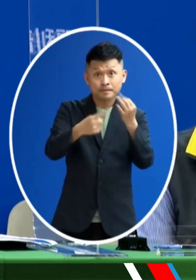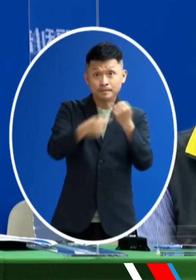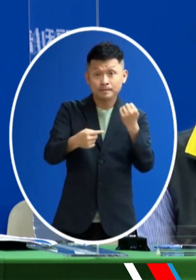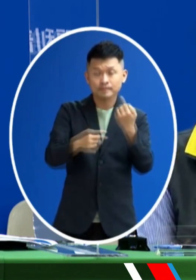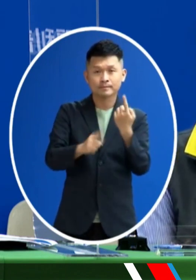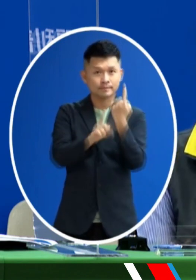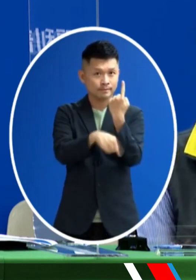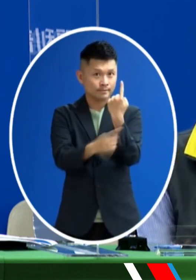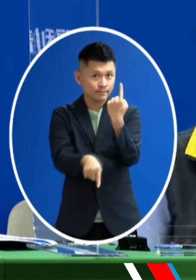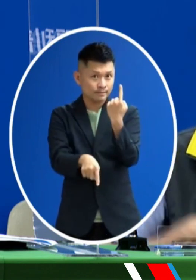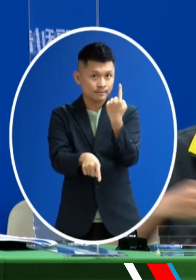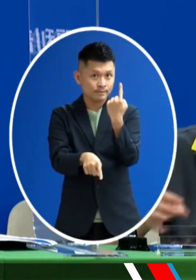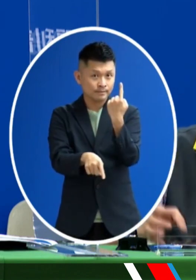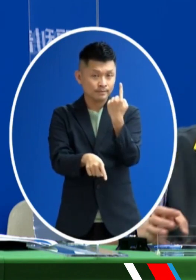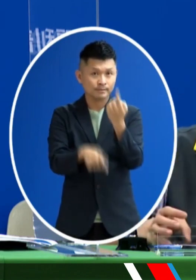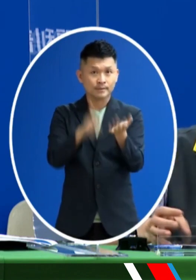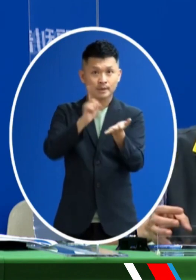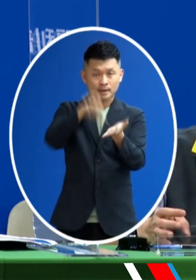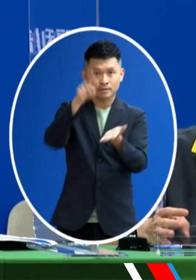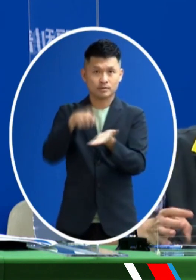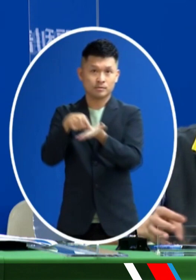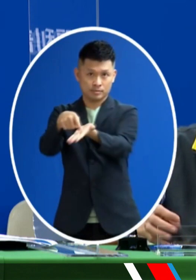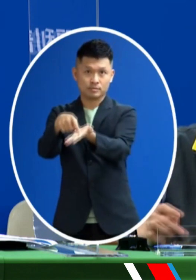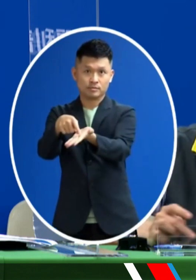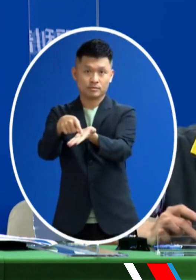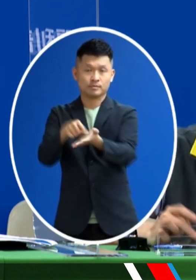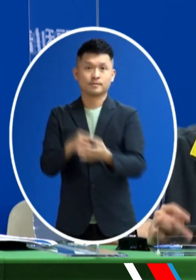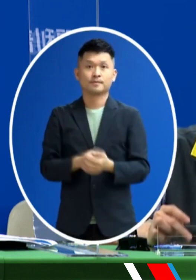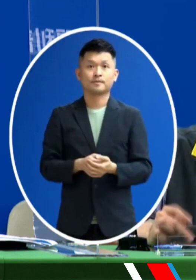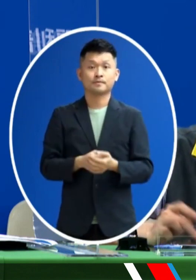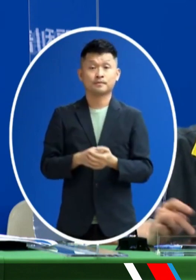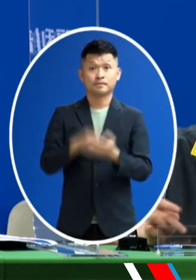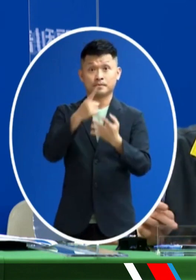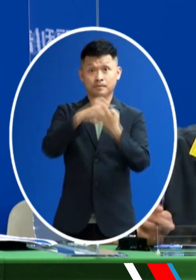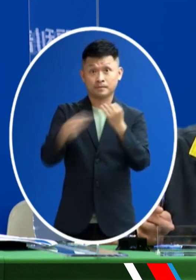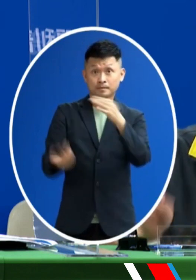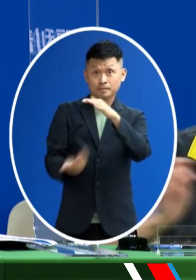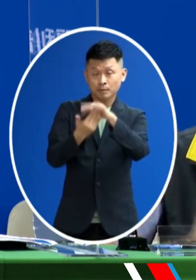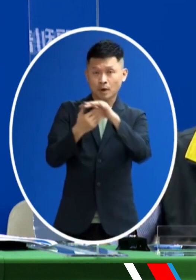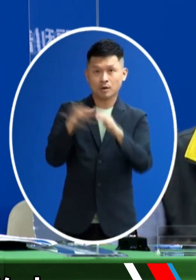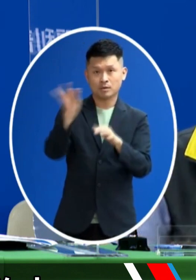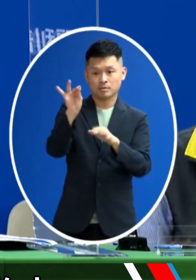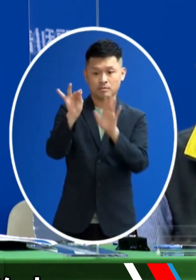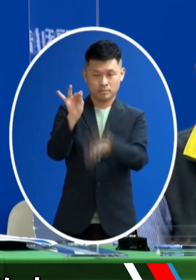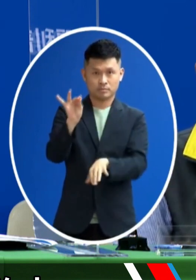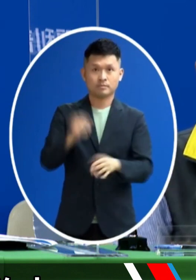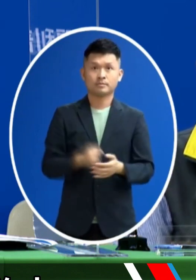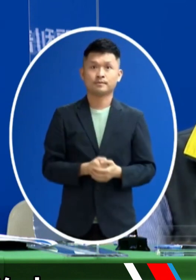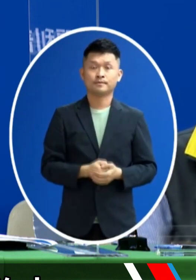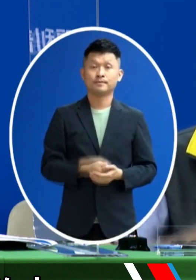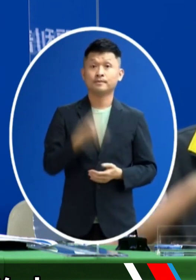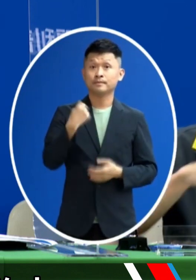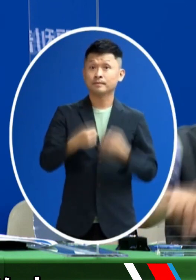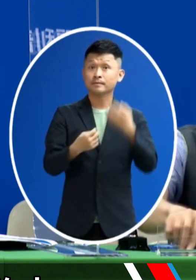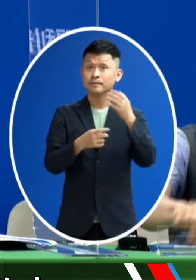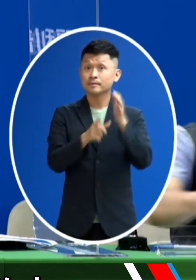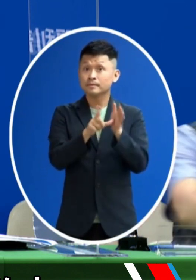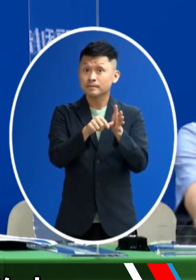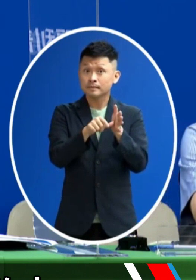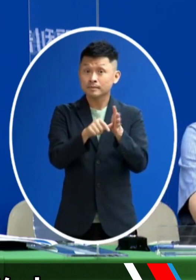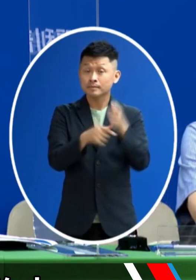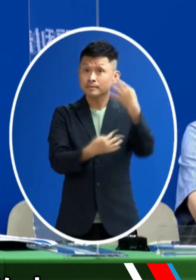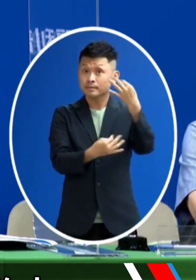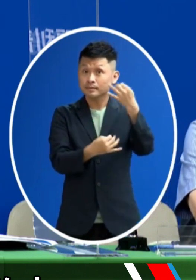人限一次的申请，总量不超过100剂，那时间就是到今年